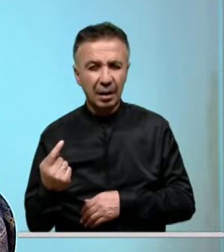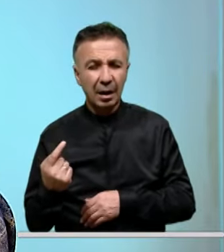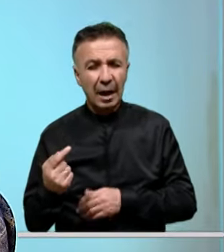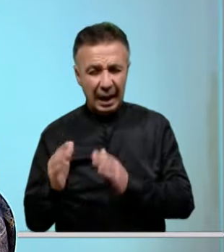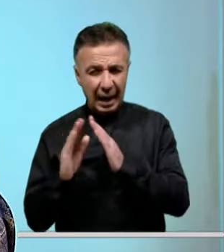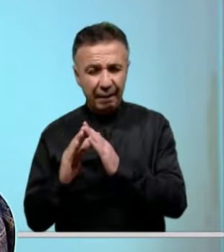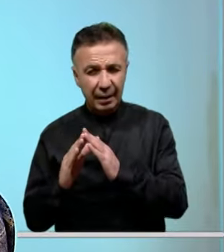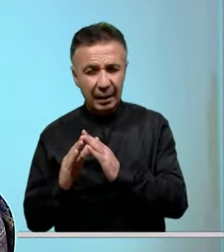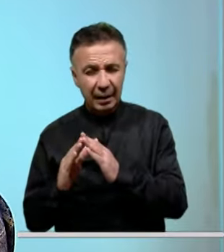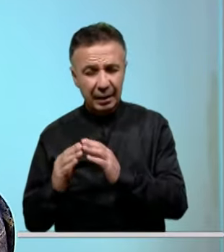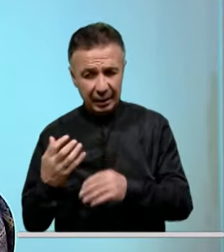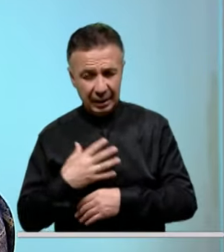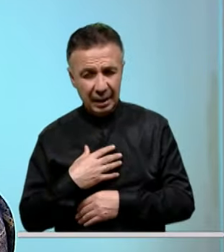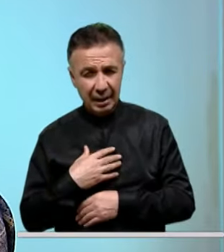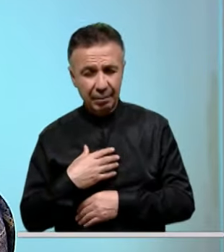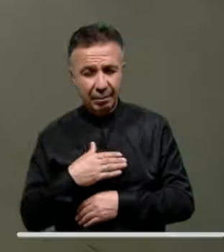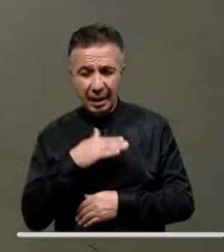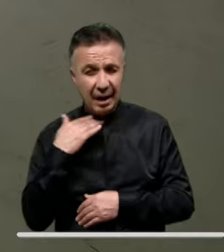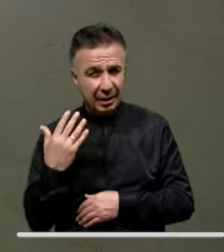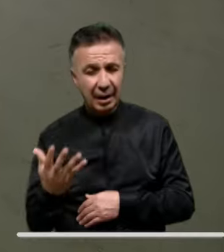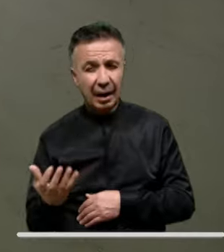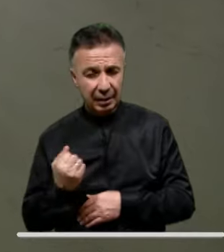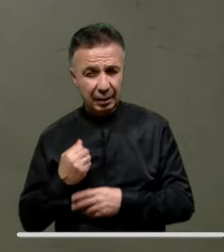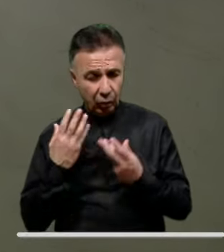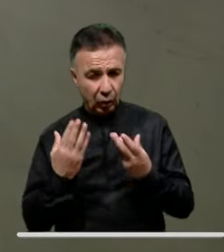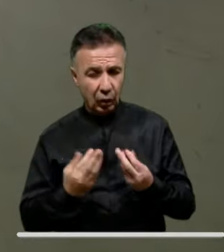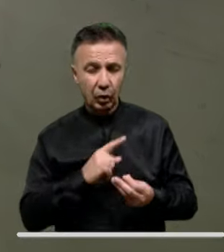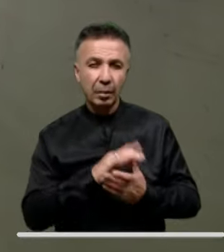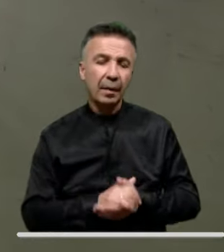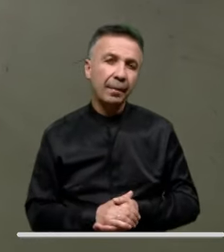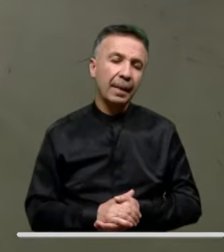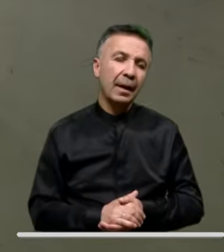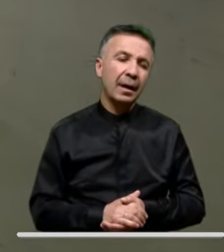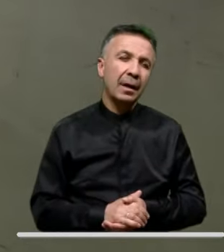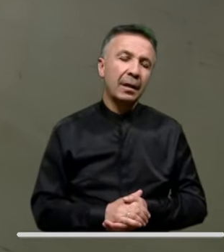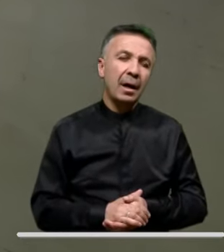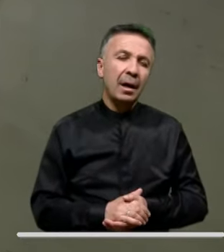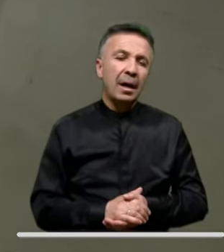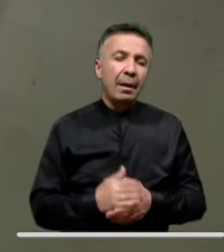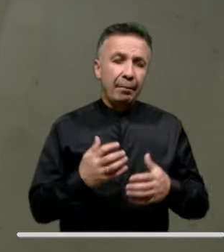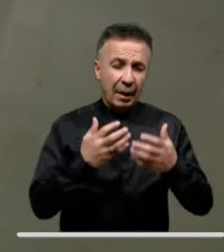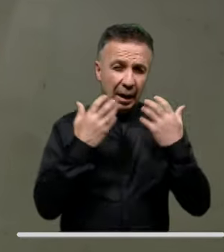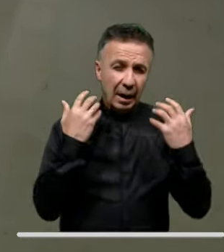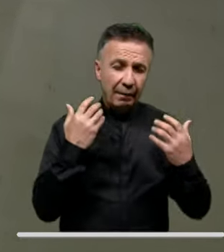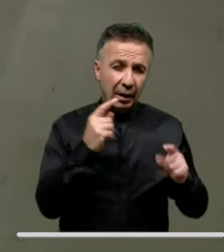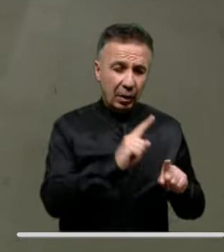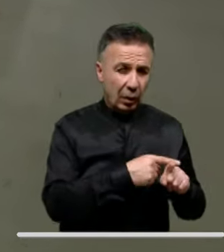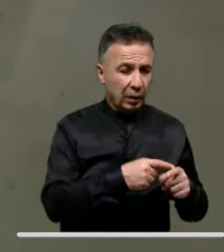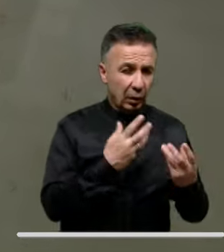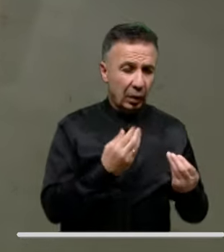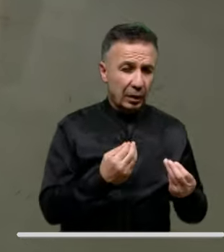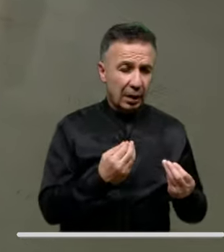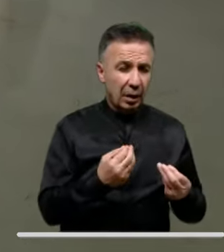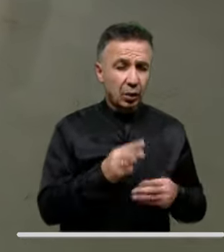mu? Peki Bülent Bey. Yani siz şöyle hani bir kurbana ortak olmak üzeresiniz ama son anda bir